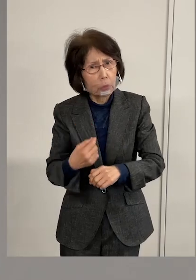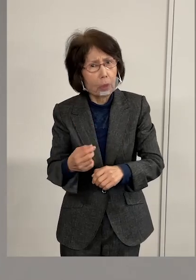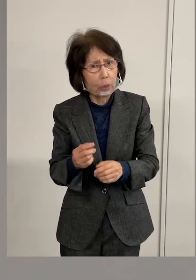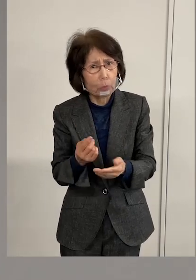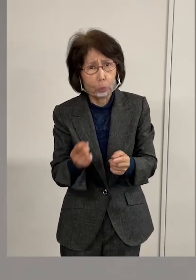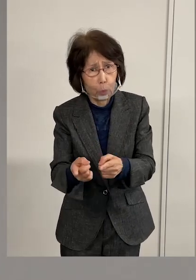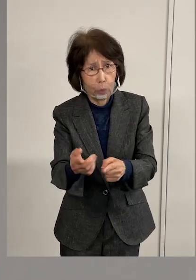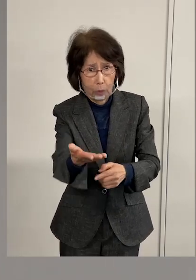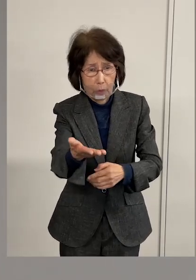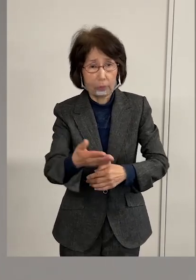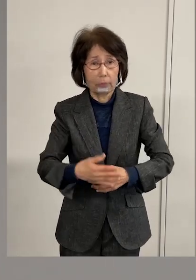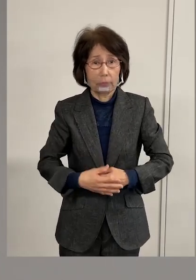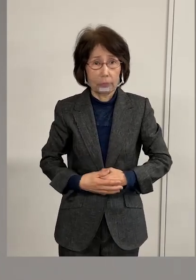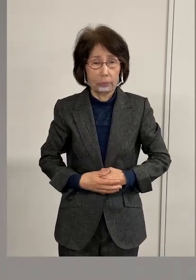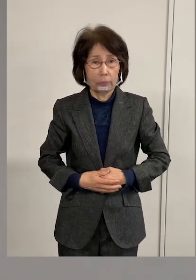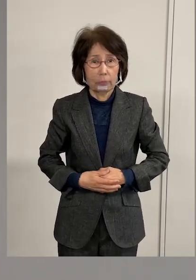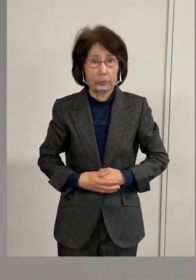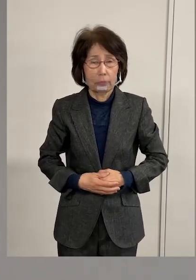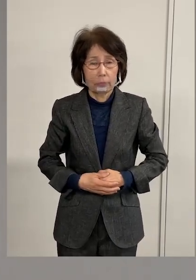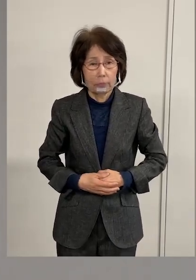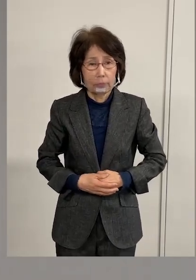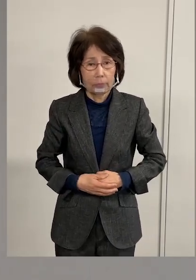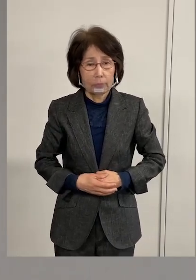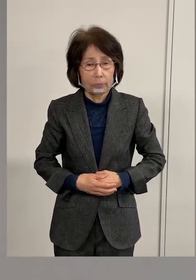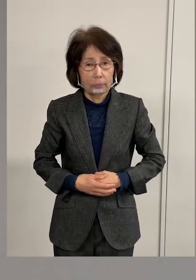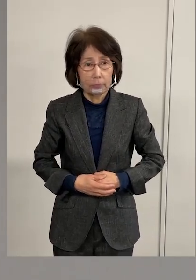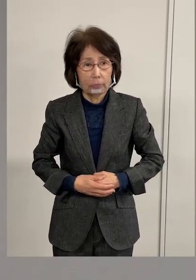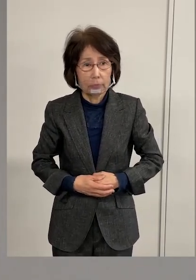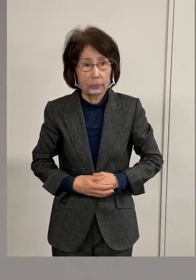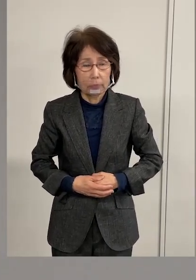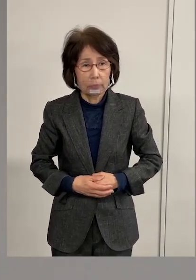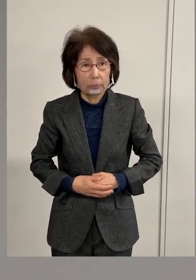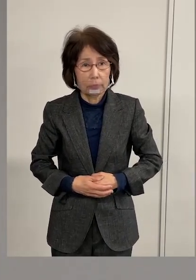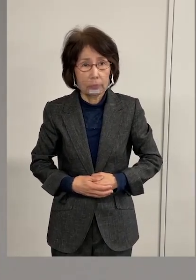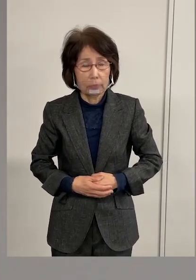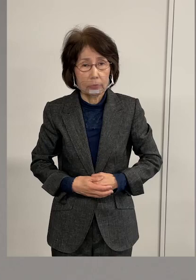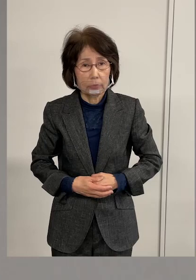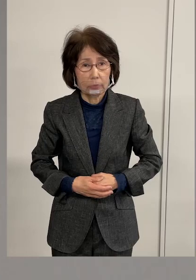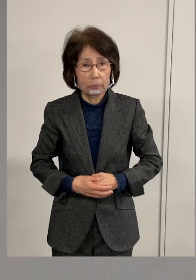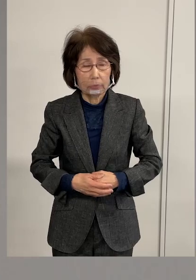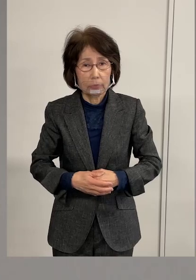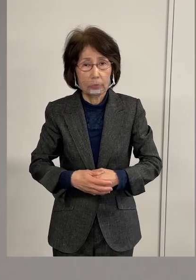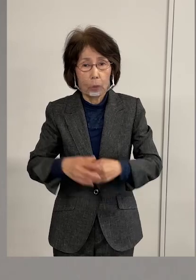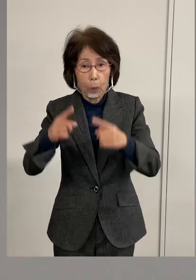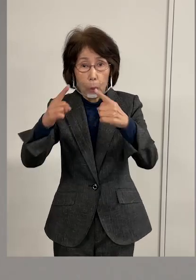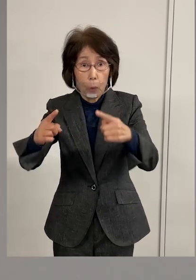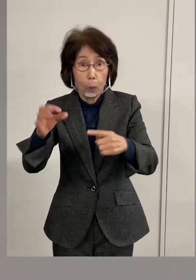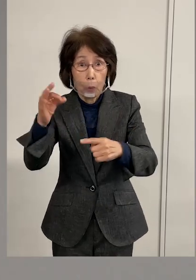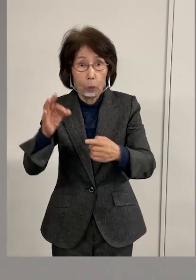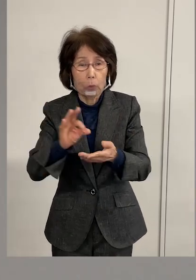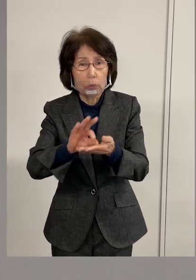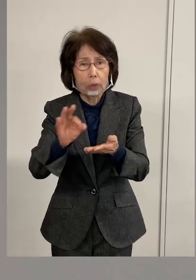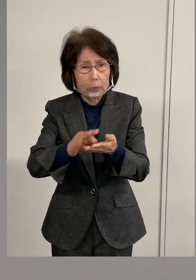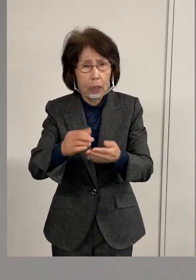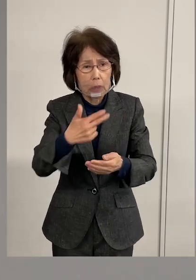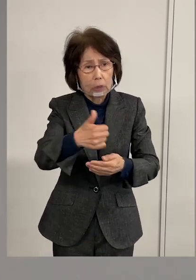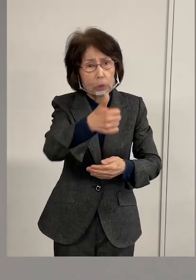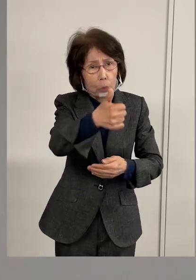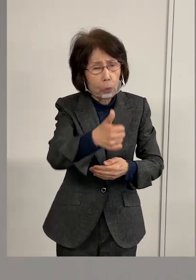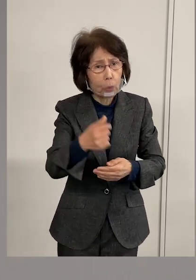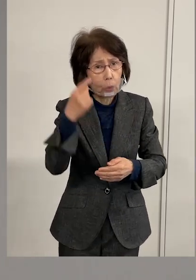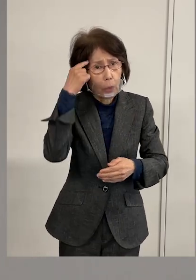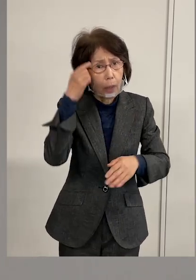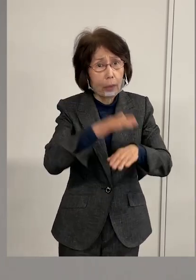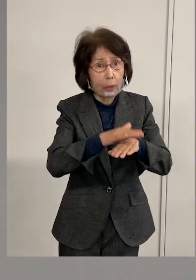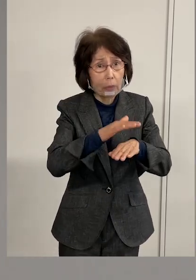ますが、なぜ、ここに公費で入らなければならないのか、まあ、市長の今までの言動ともややこう矛盾する